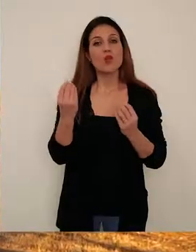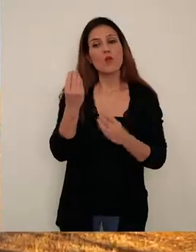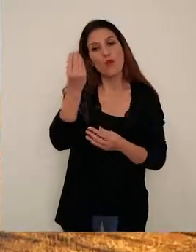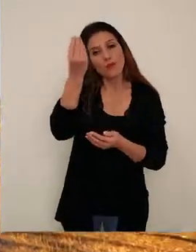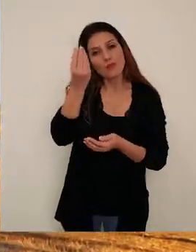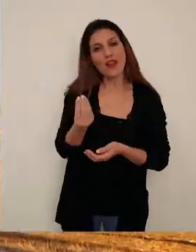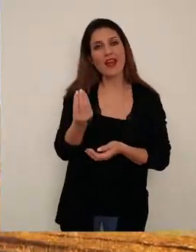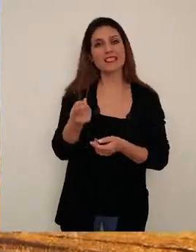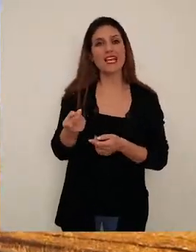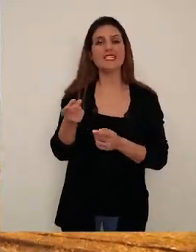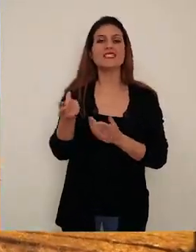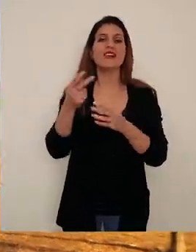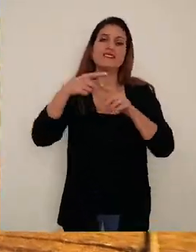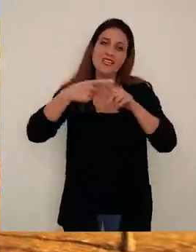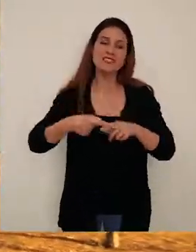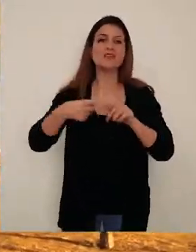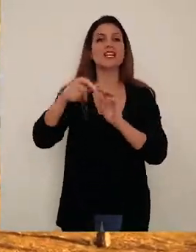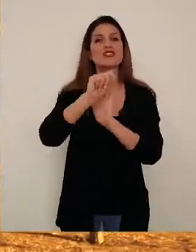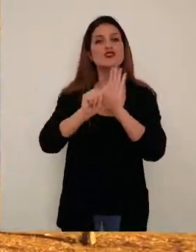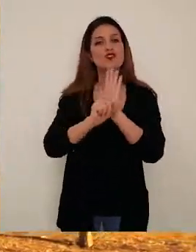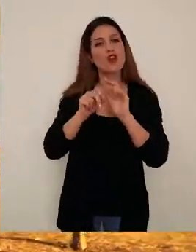testimoni di una storia contadina centenaria.